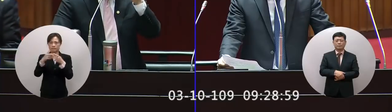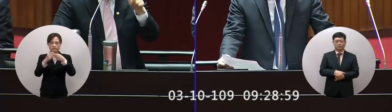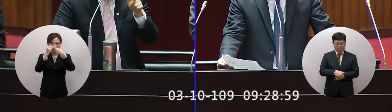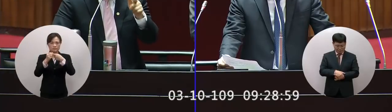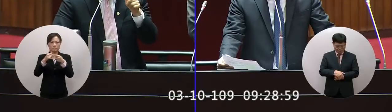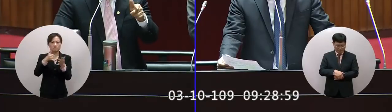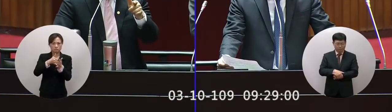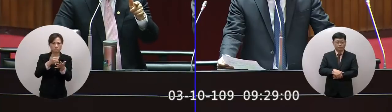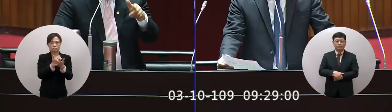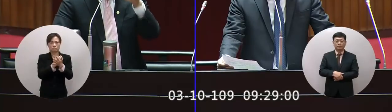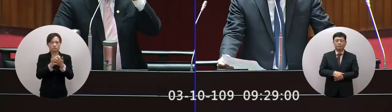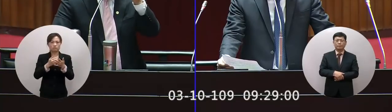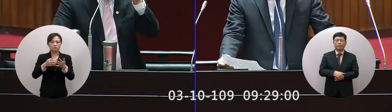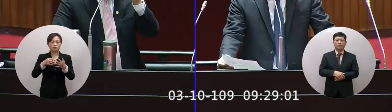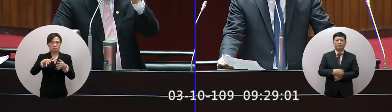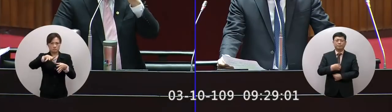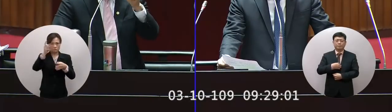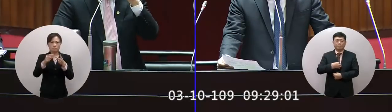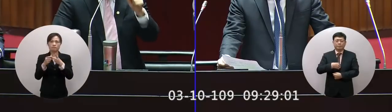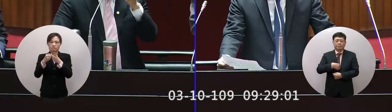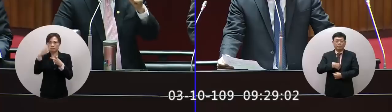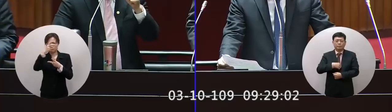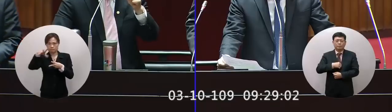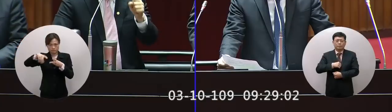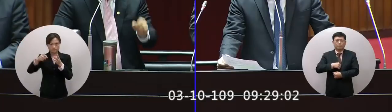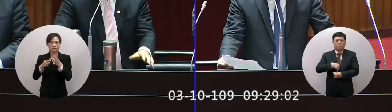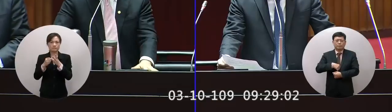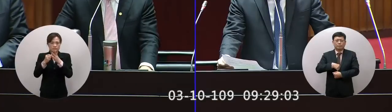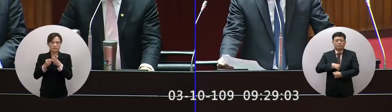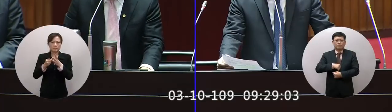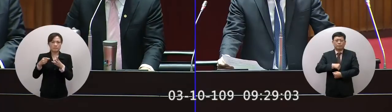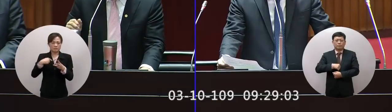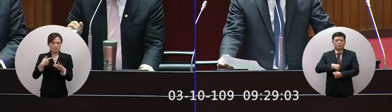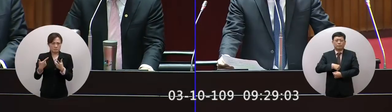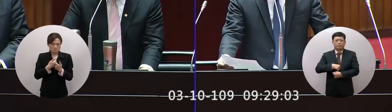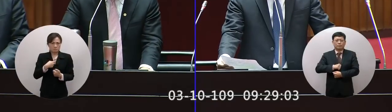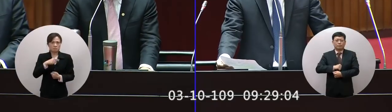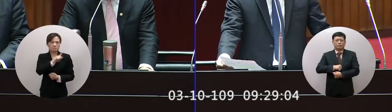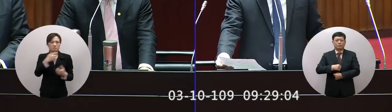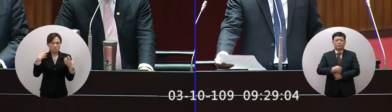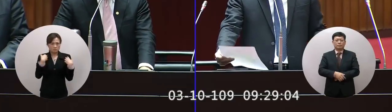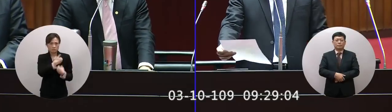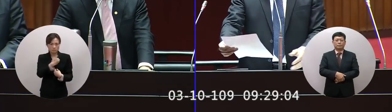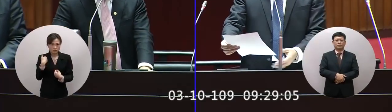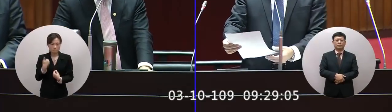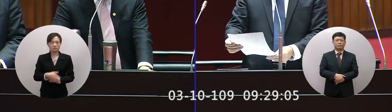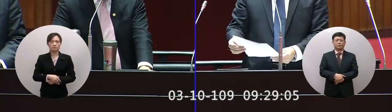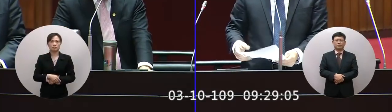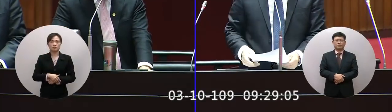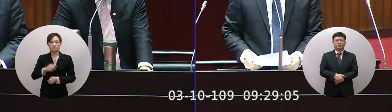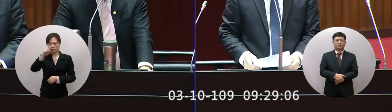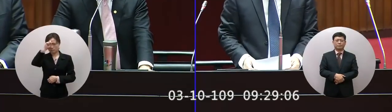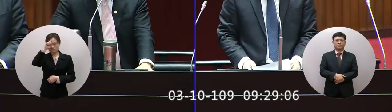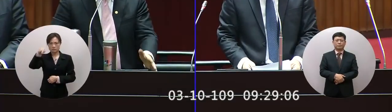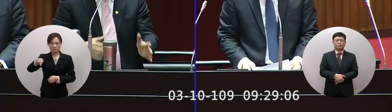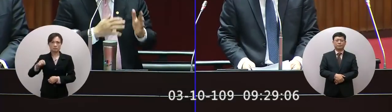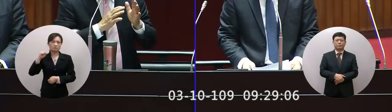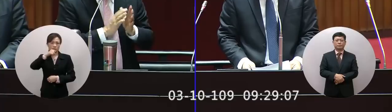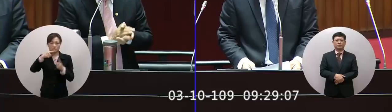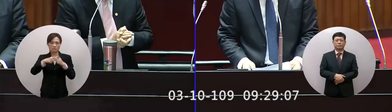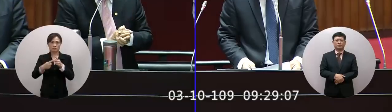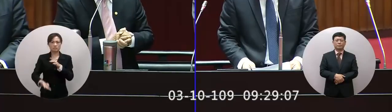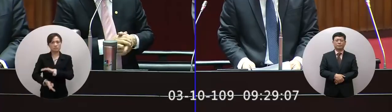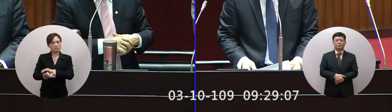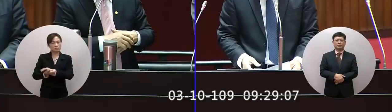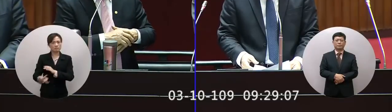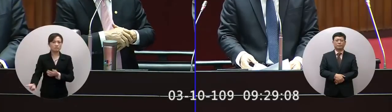二，检疫优先；第三，量力而为。那为了让国人同胞能够早日回来，我们用